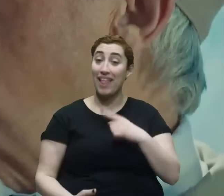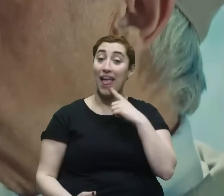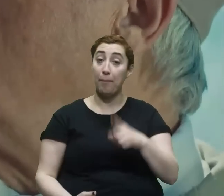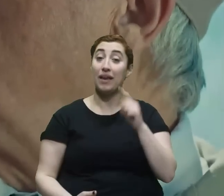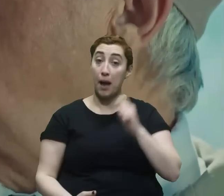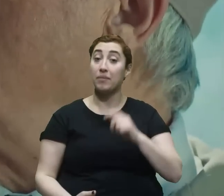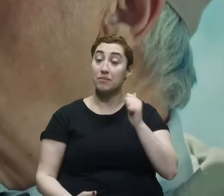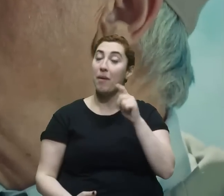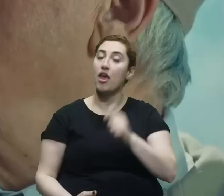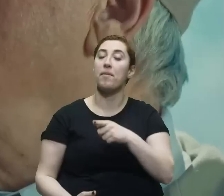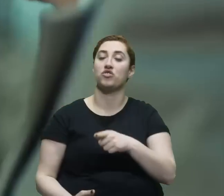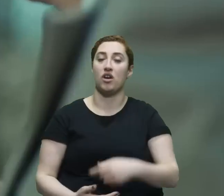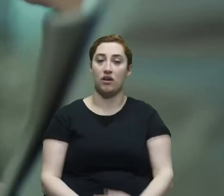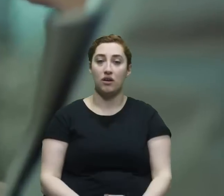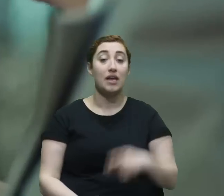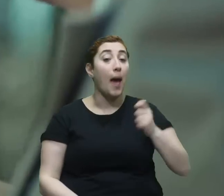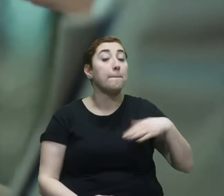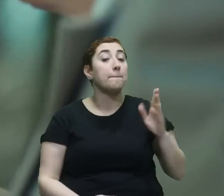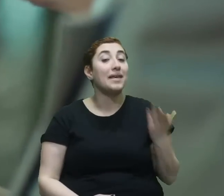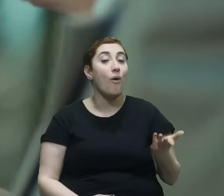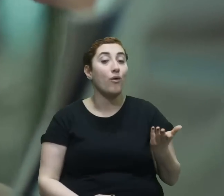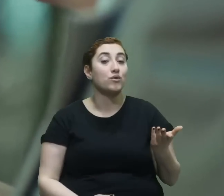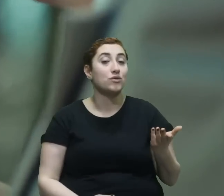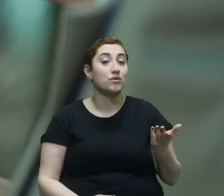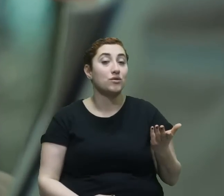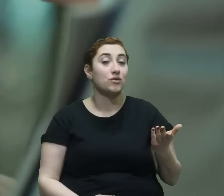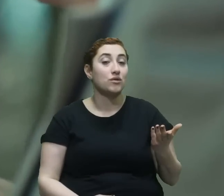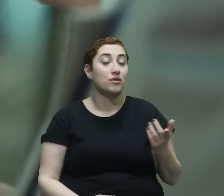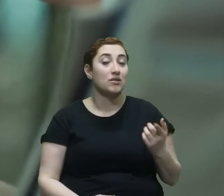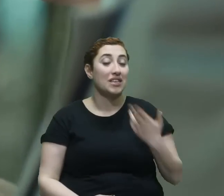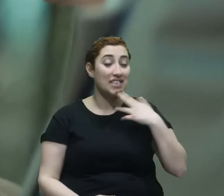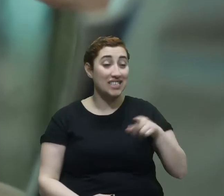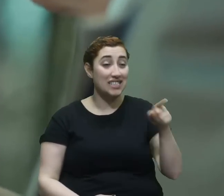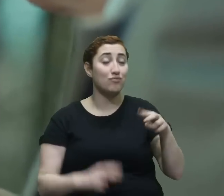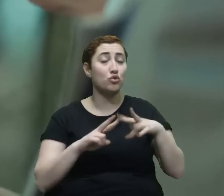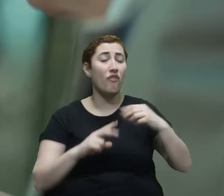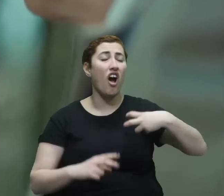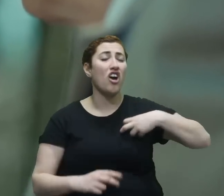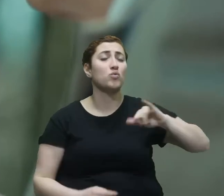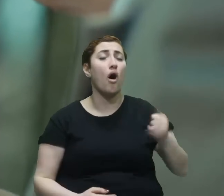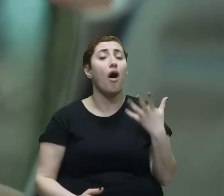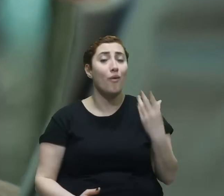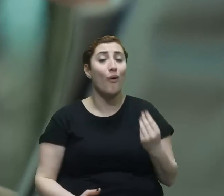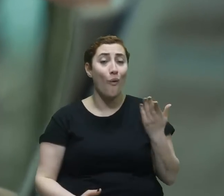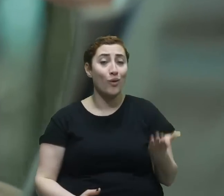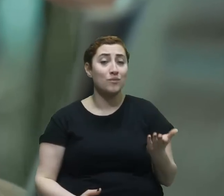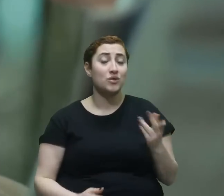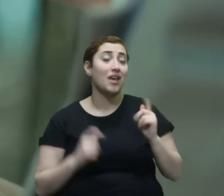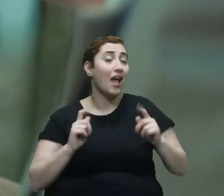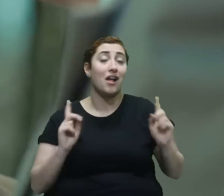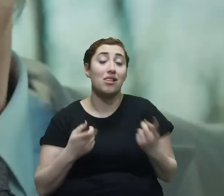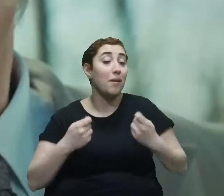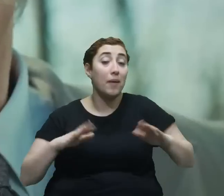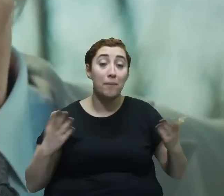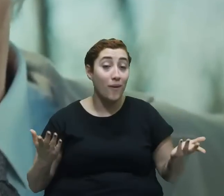Ben emir verdiğimde yapacak. Yapmıyor. Kızım Mustafa'ya öyle aşık olmuş ki.